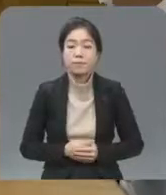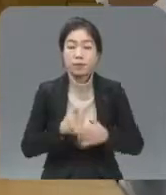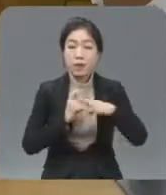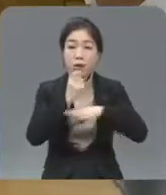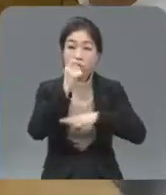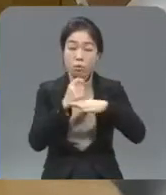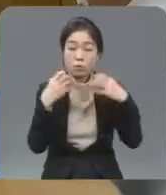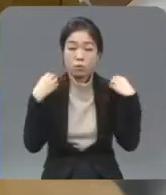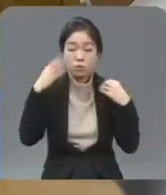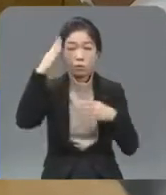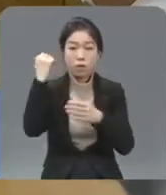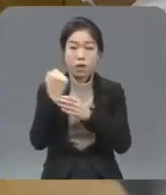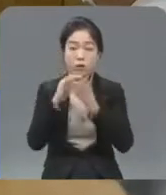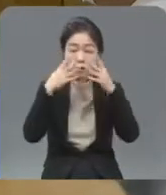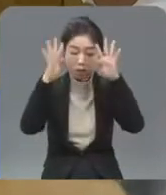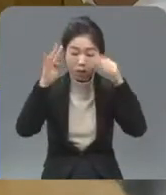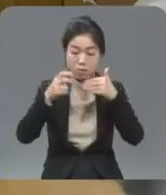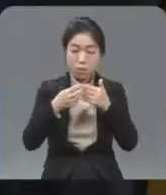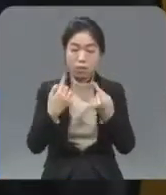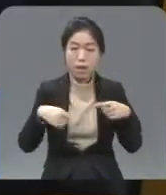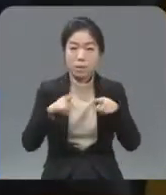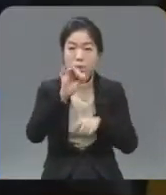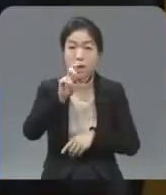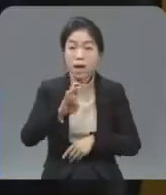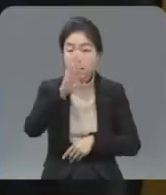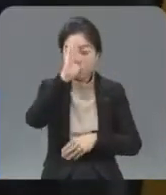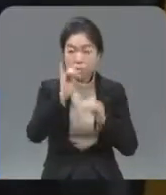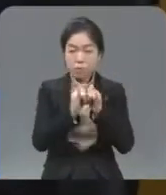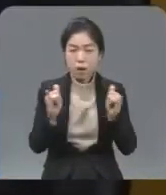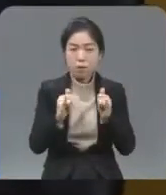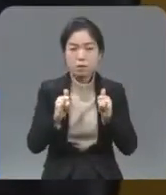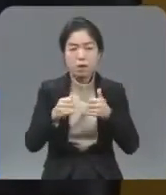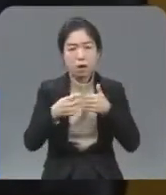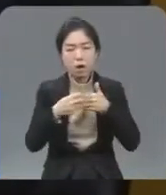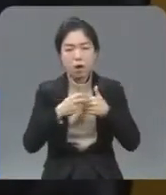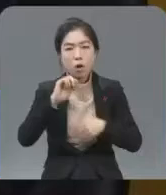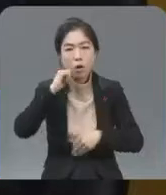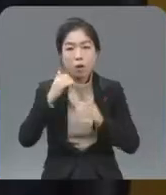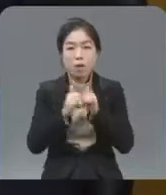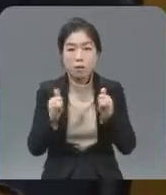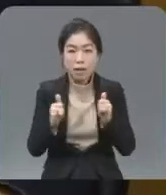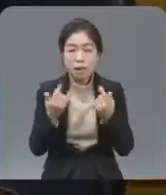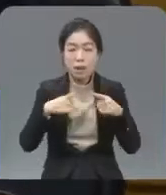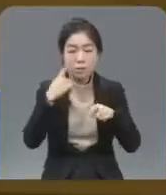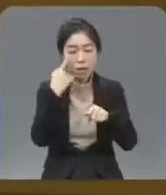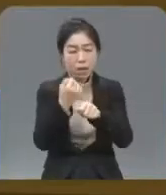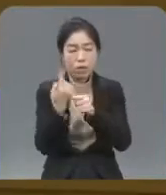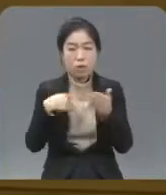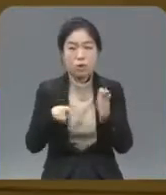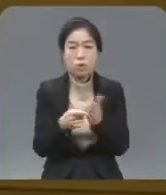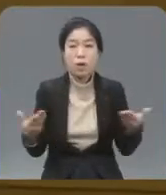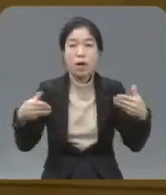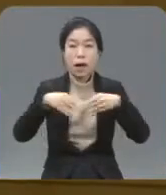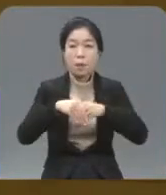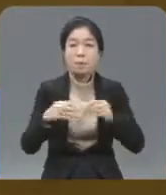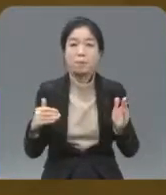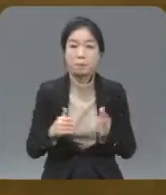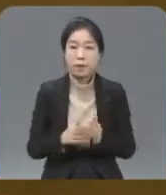고흥군이 화순 전남대병원과 함께 암 환자와 의료 취약계층 진료 및 공동 연구를 위한 업무 협약을